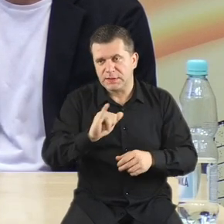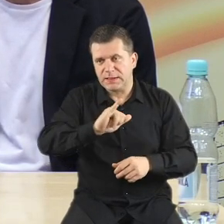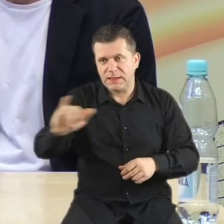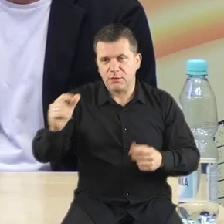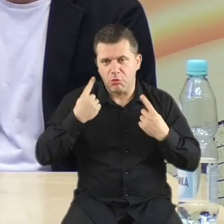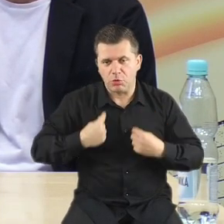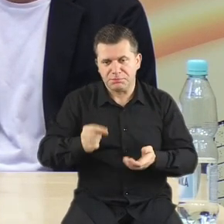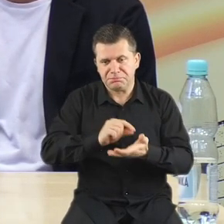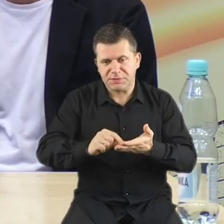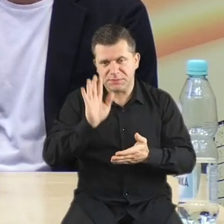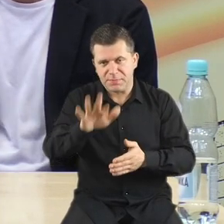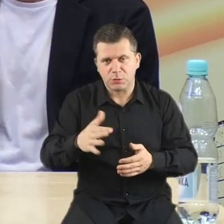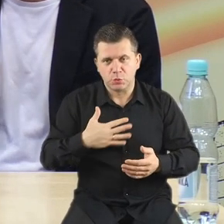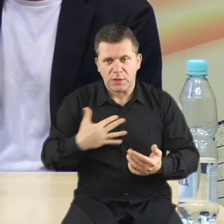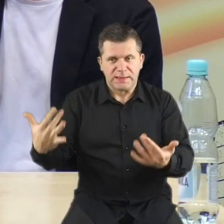zainspirowała?